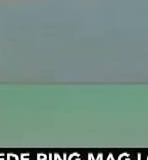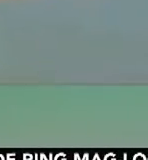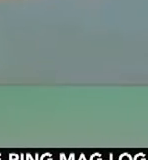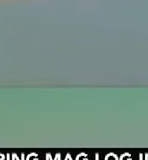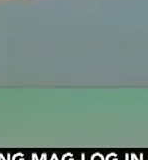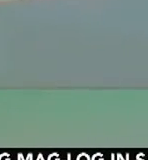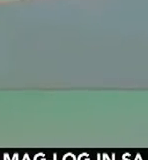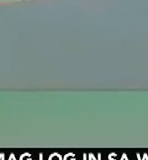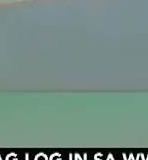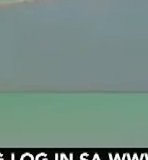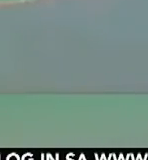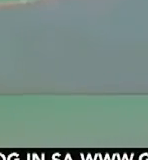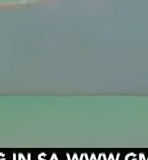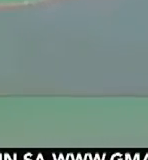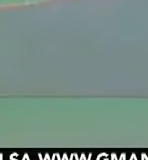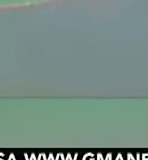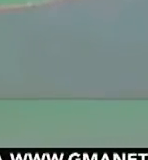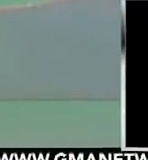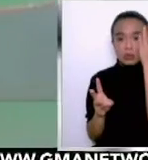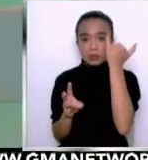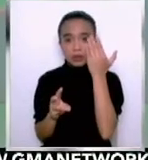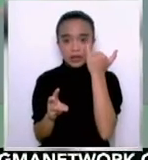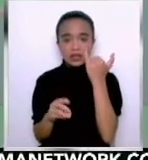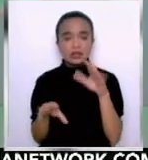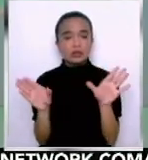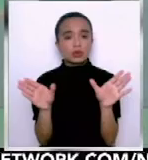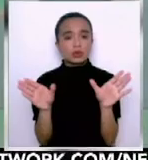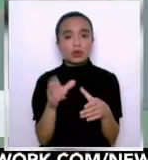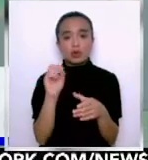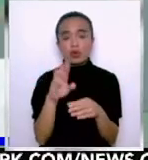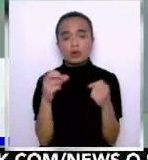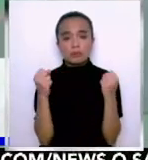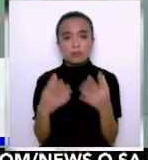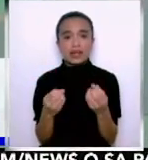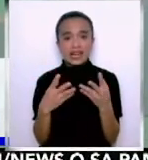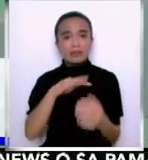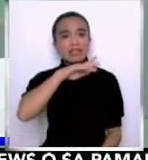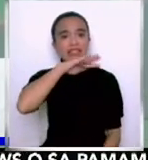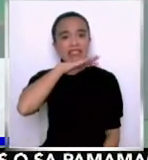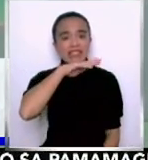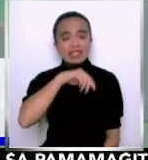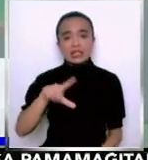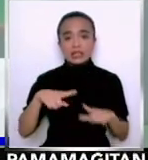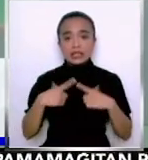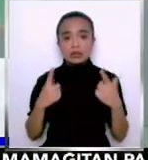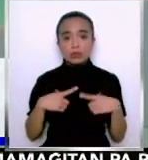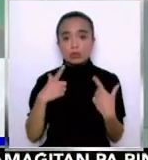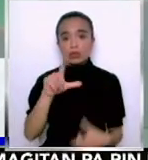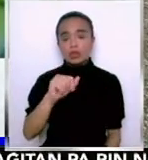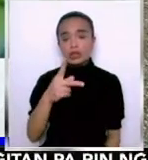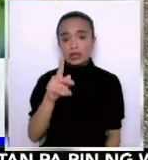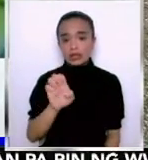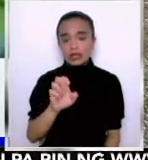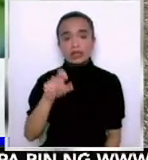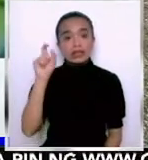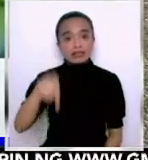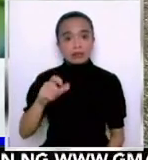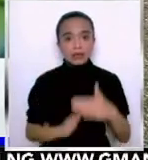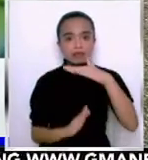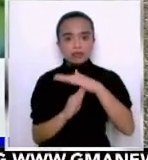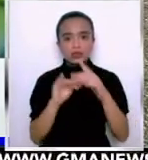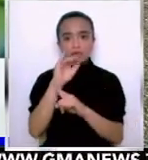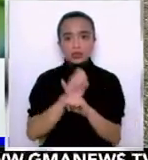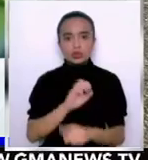facility dahil sa algal bloom o pagdami ng algae sa Laguna Lake. Hanggang June 15 lang ito dapat, pero